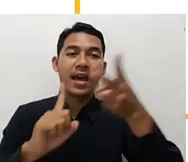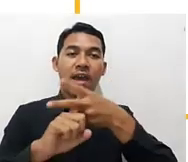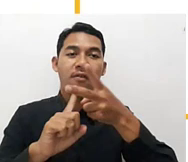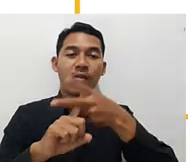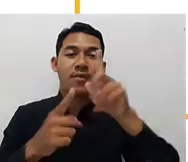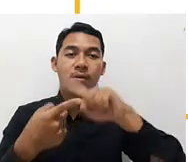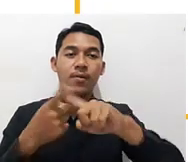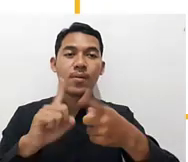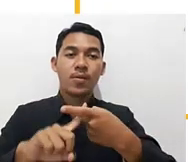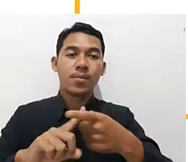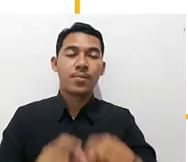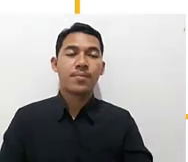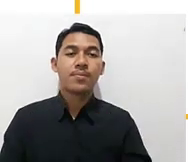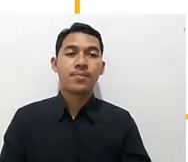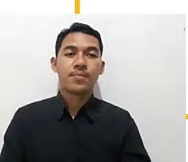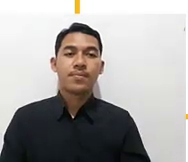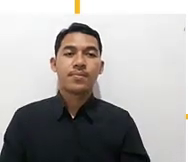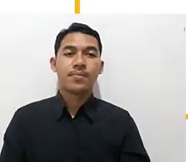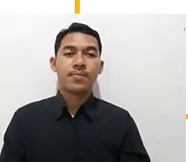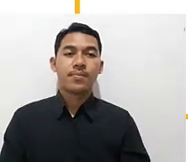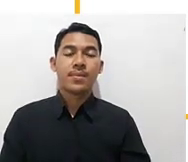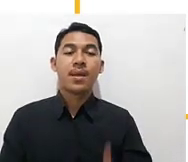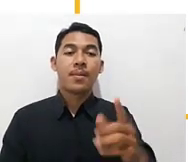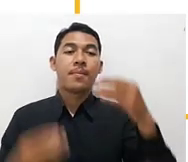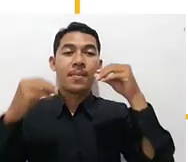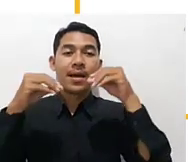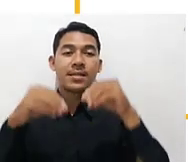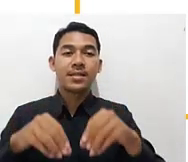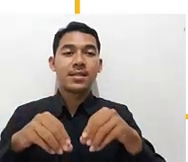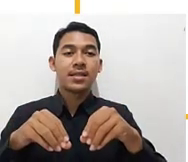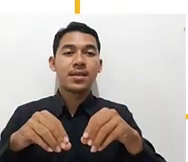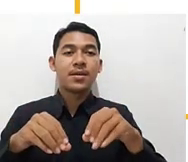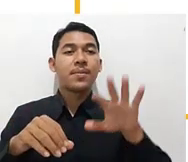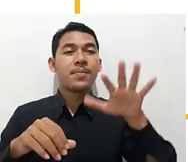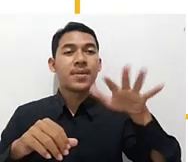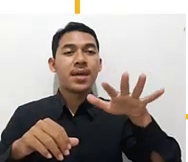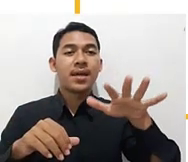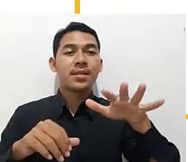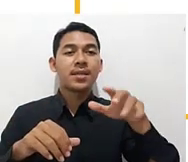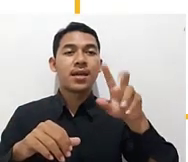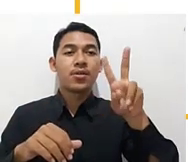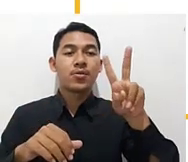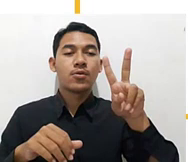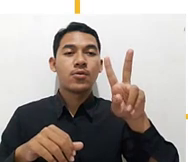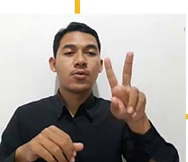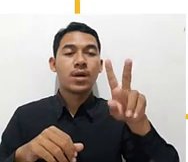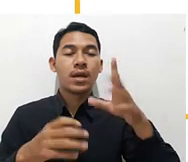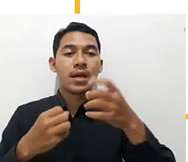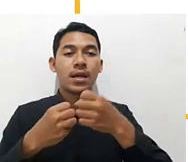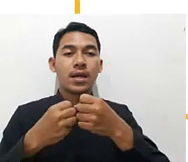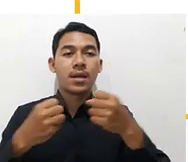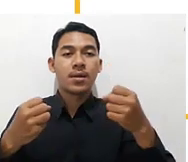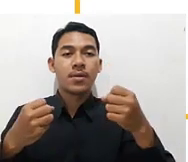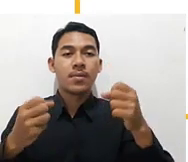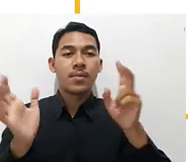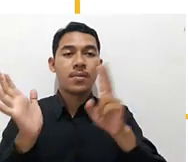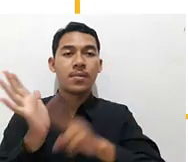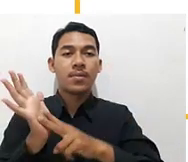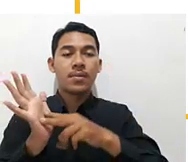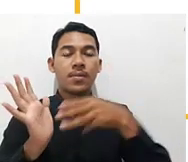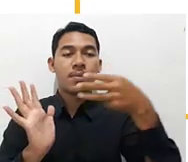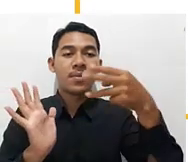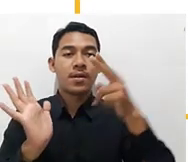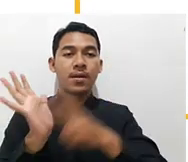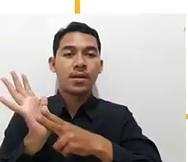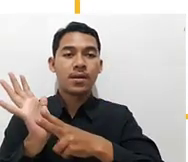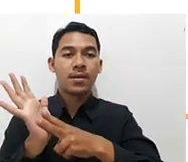sendiri tuh dia masih rangkaian flip flop sederhana ya, yang terdiri dari dua buah gerbang apa NAND ya, dari